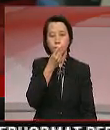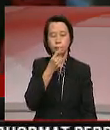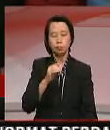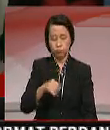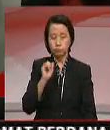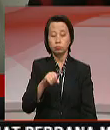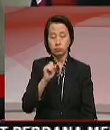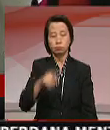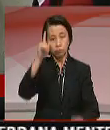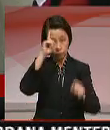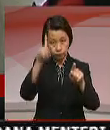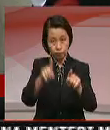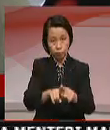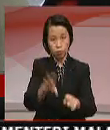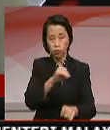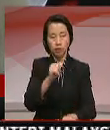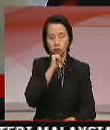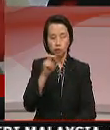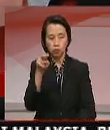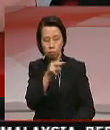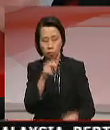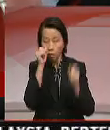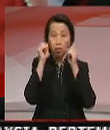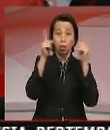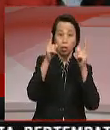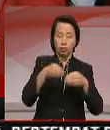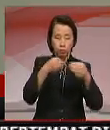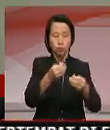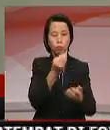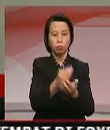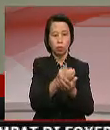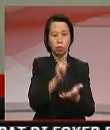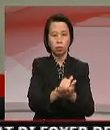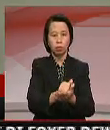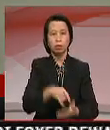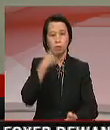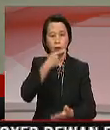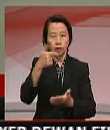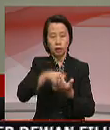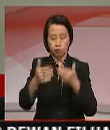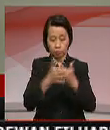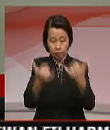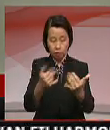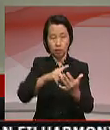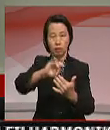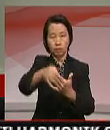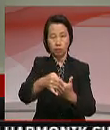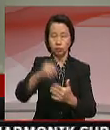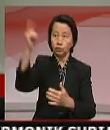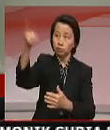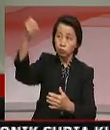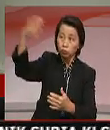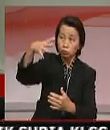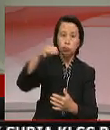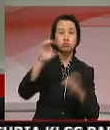sekadar mengangguk tanda setuju dan tidak kelihatan terkejut dengan pemberian uang tersebut katanya lagi sehingga kini Project Hybrid Solar